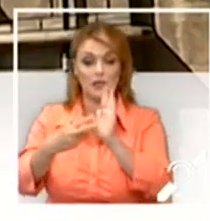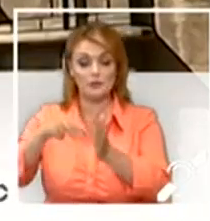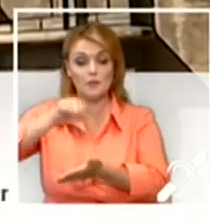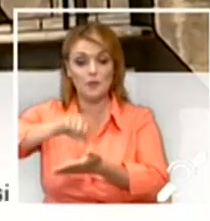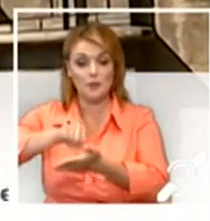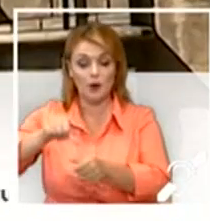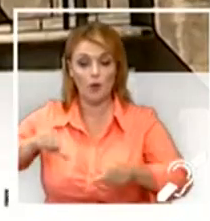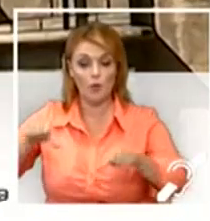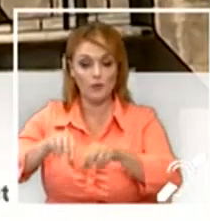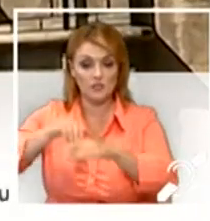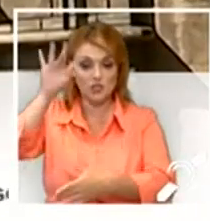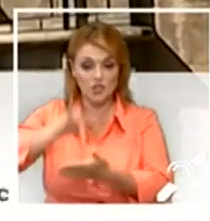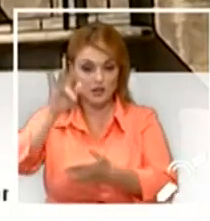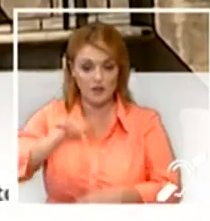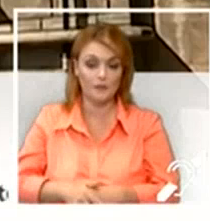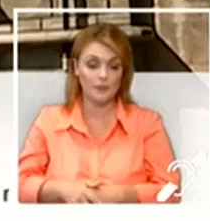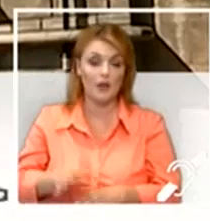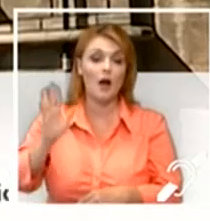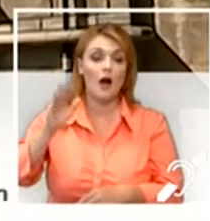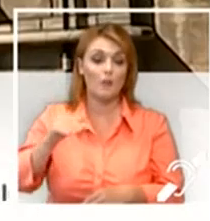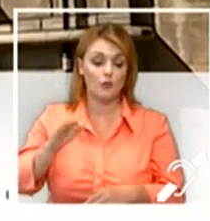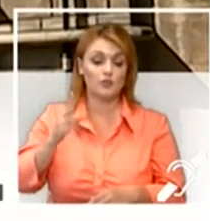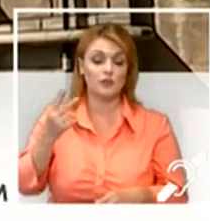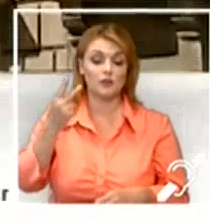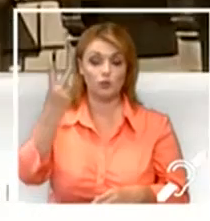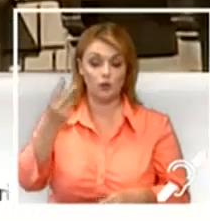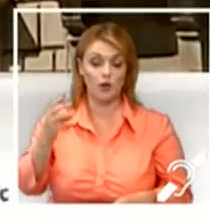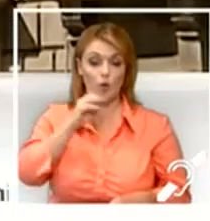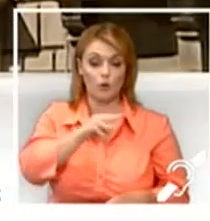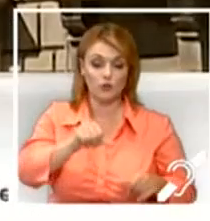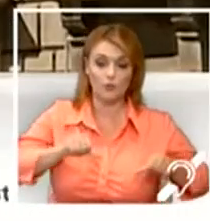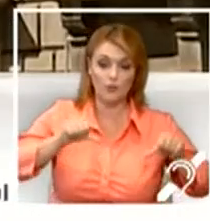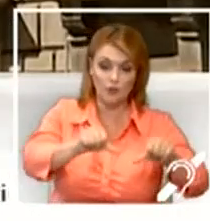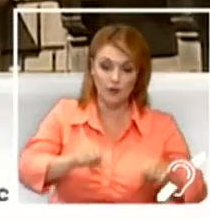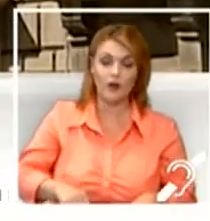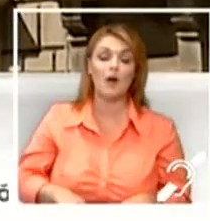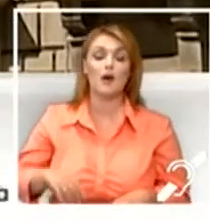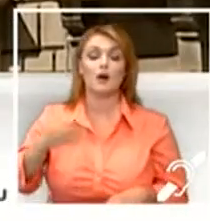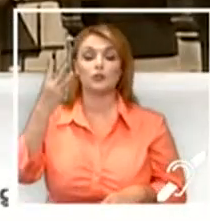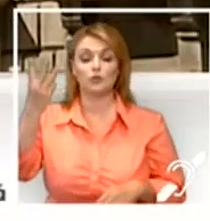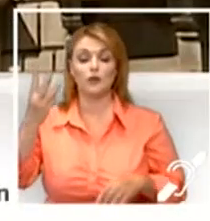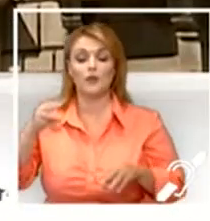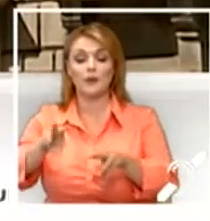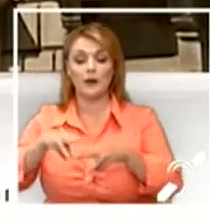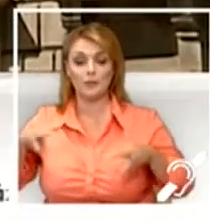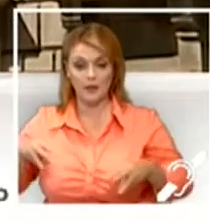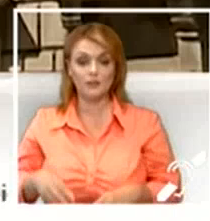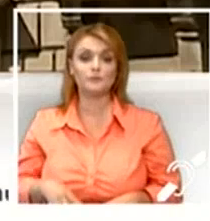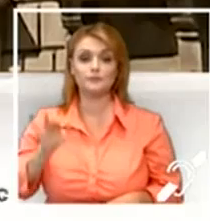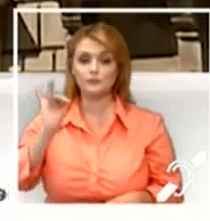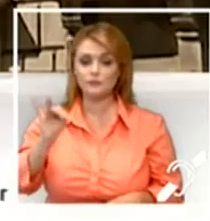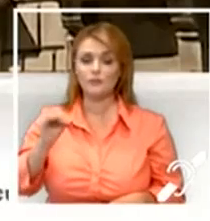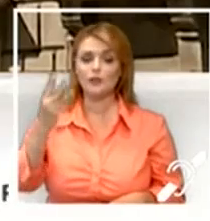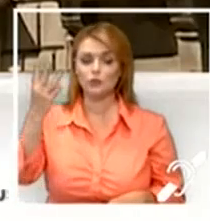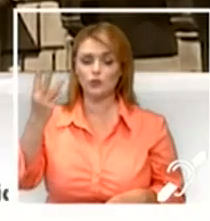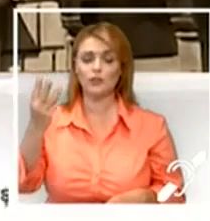CEC. Urmează să fie desemnați câte doi de parlament, guvern, Consiliul Superior al Magistraturii și unul de președintele Republicii